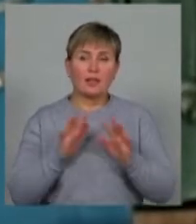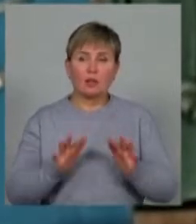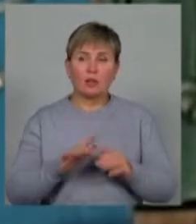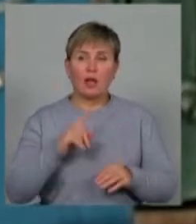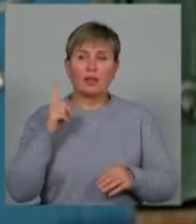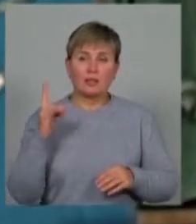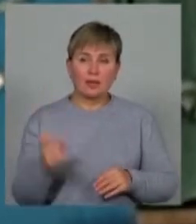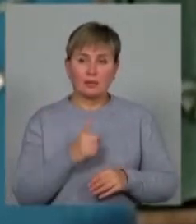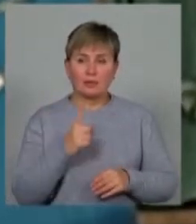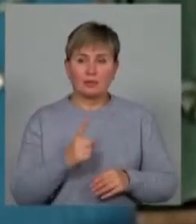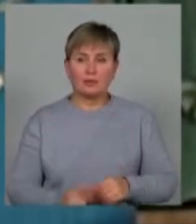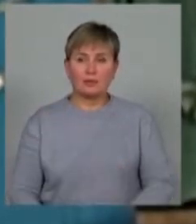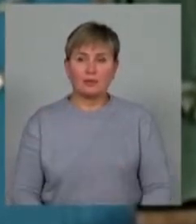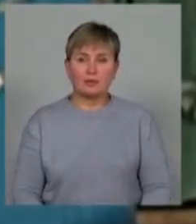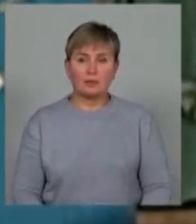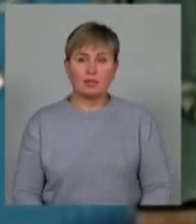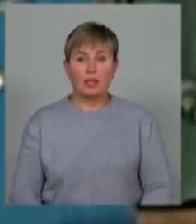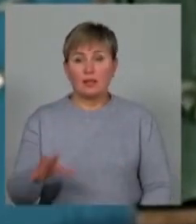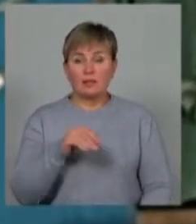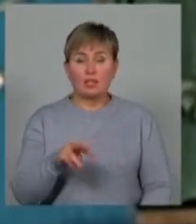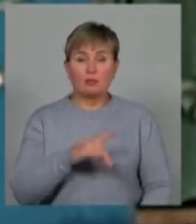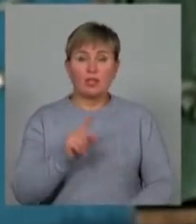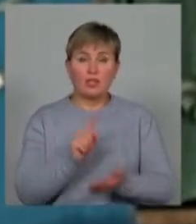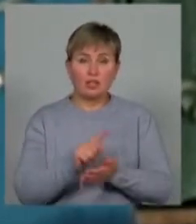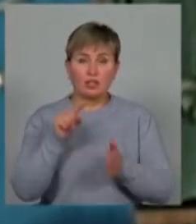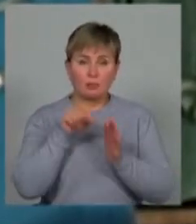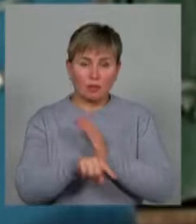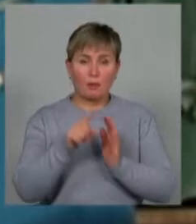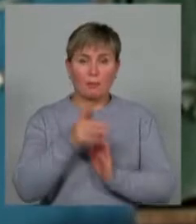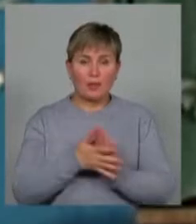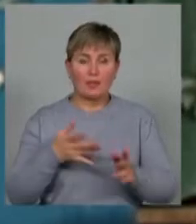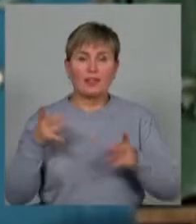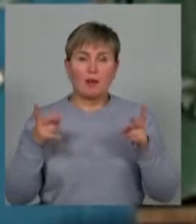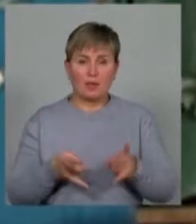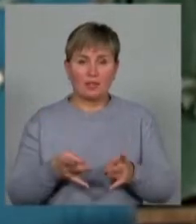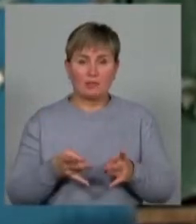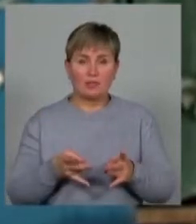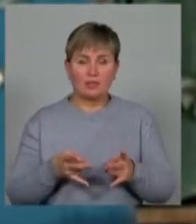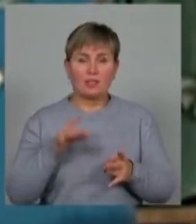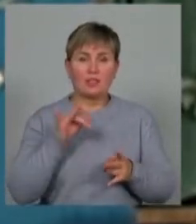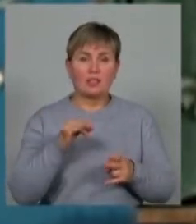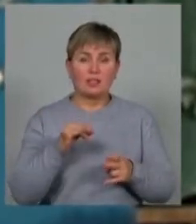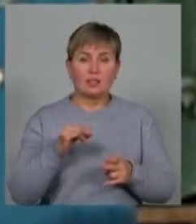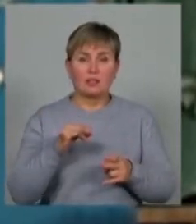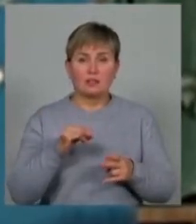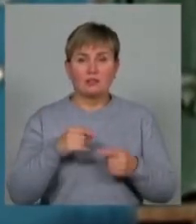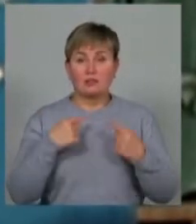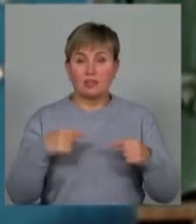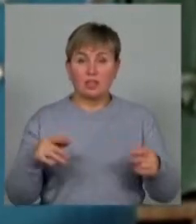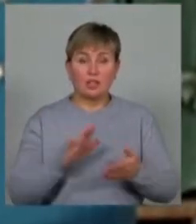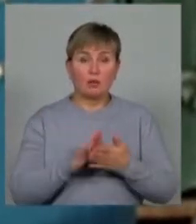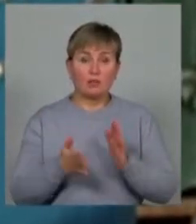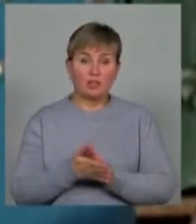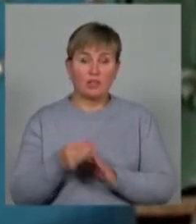раз. Все мы должны проникнуться пониманием необходимости и чрезвычайности обстоятельств